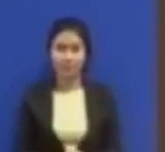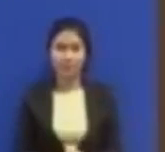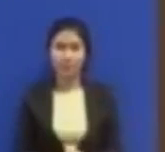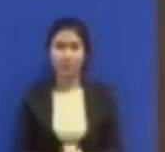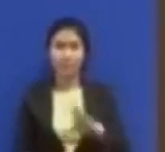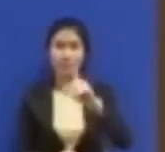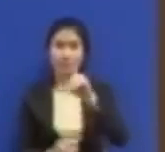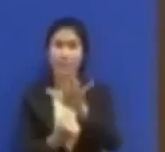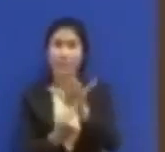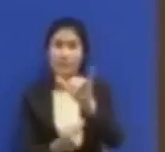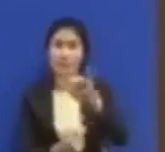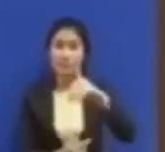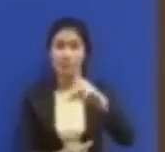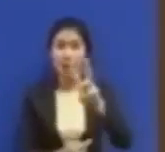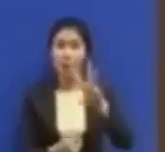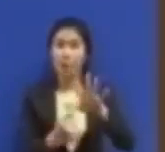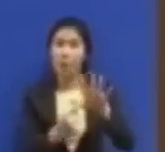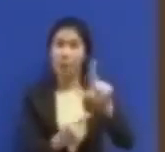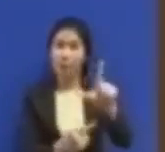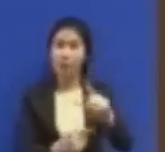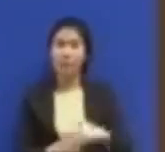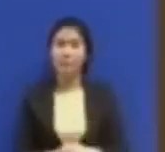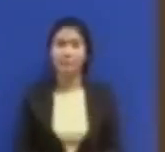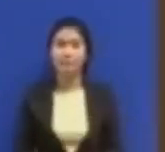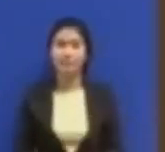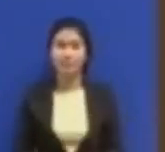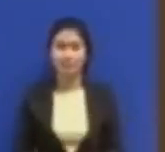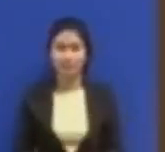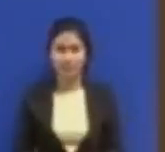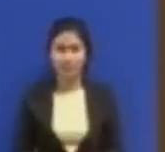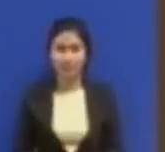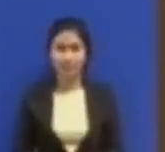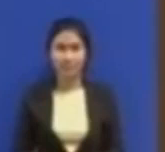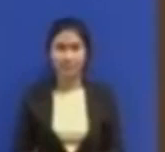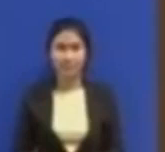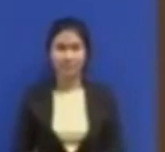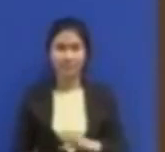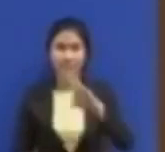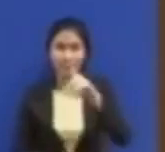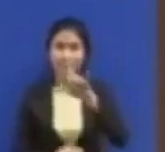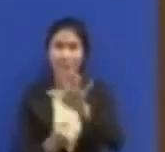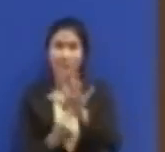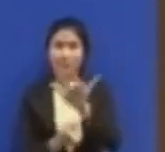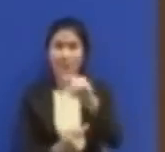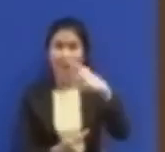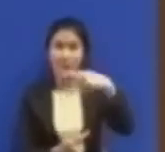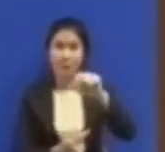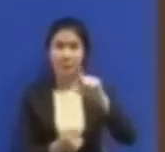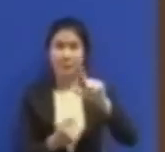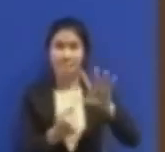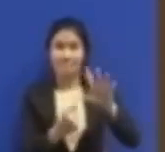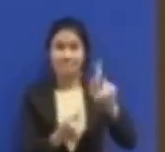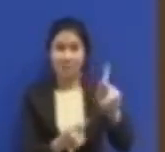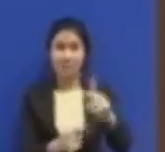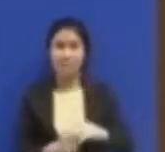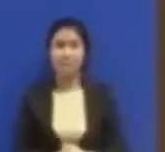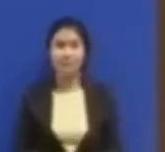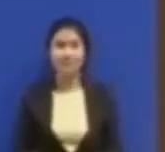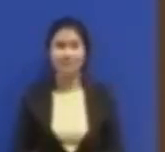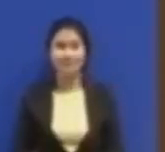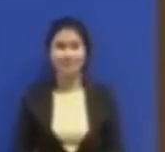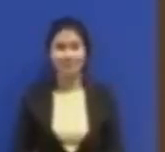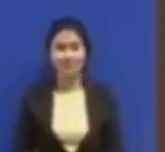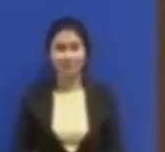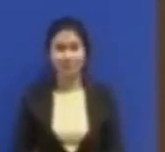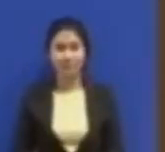ลสุขสมจิต40พลอากาศเอกชัยพฤกษ์ดิษยศรินทร์41พลเรือเ